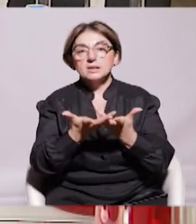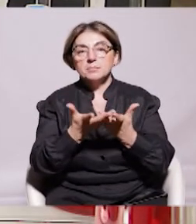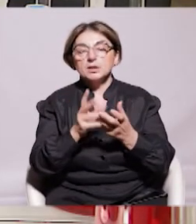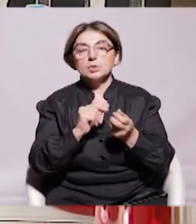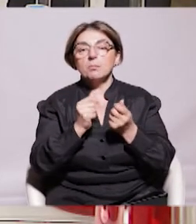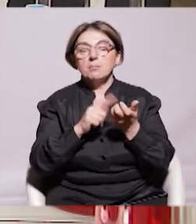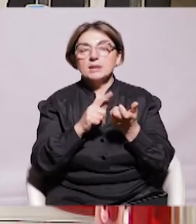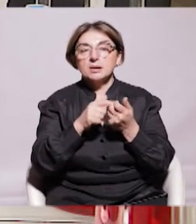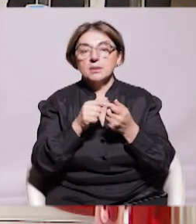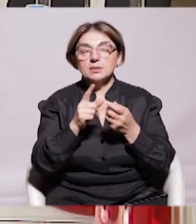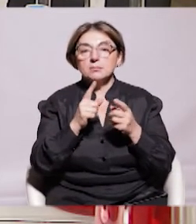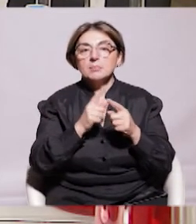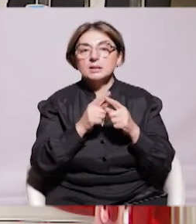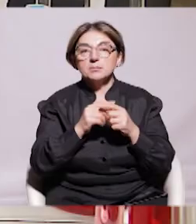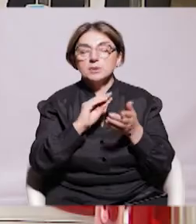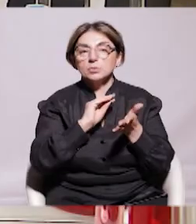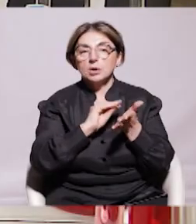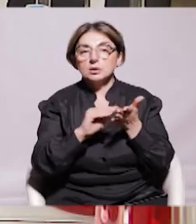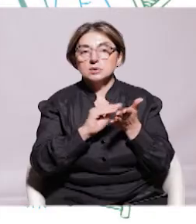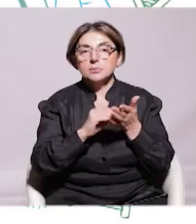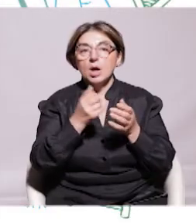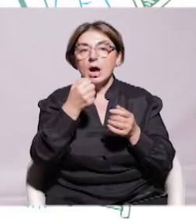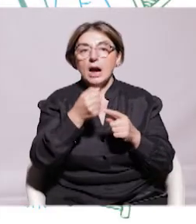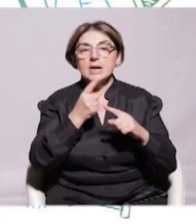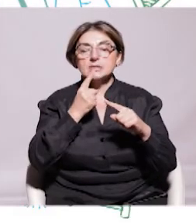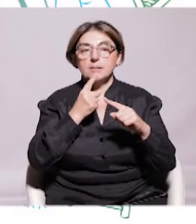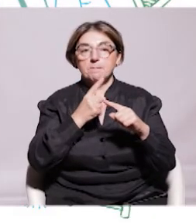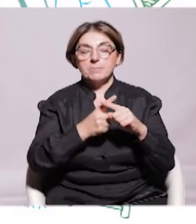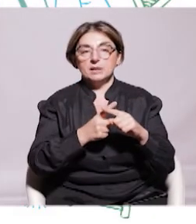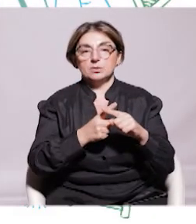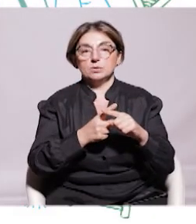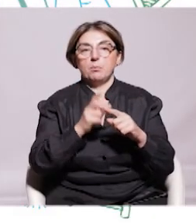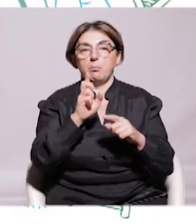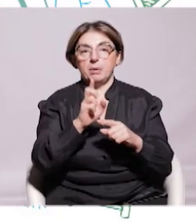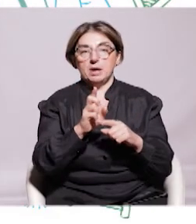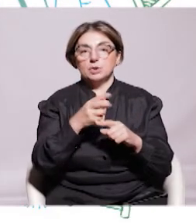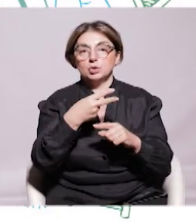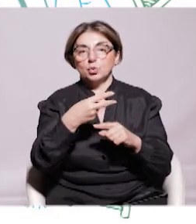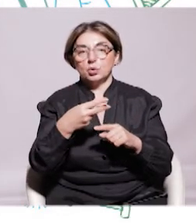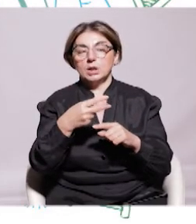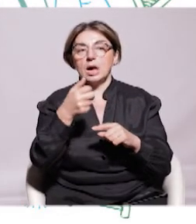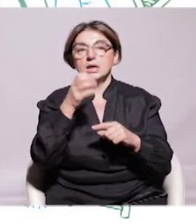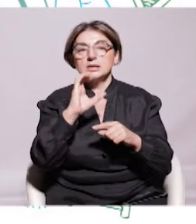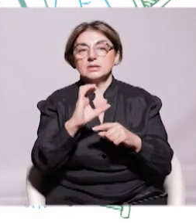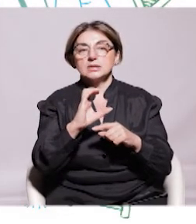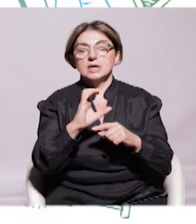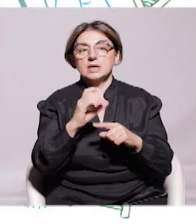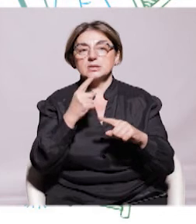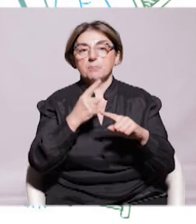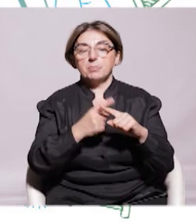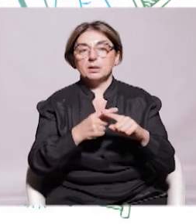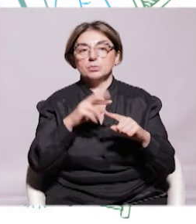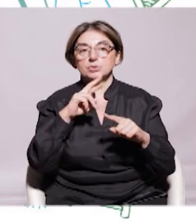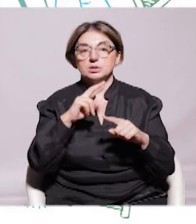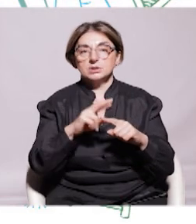თუ ჩავწერთ, რომ A პლუს B ტოლია